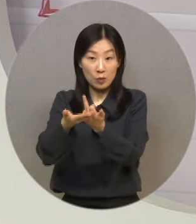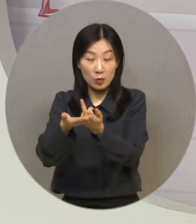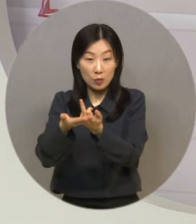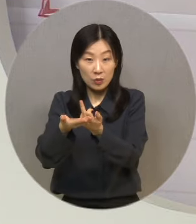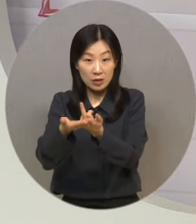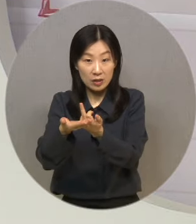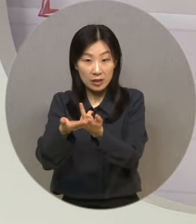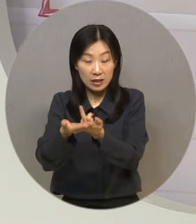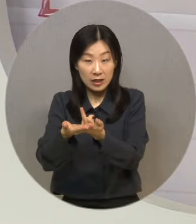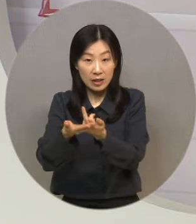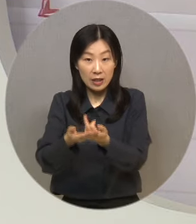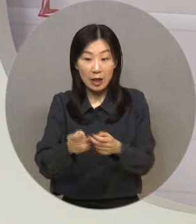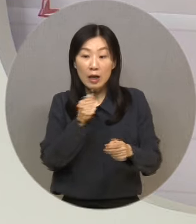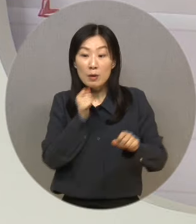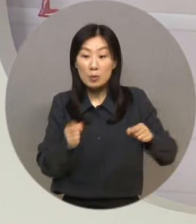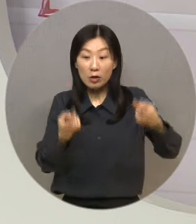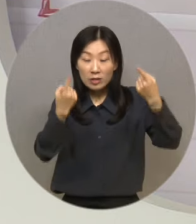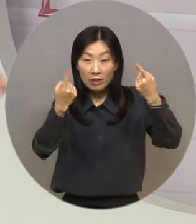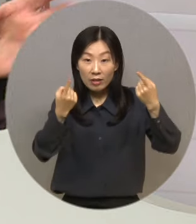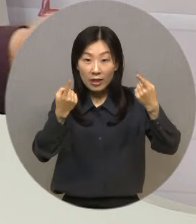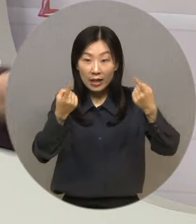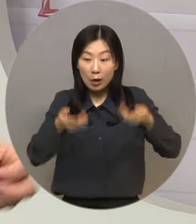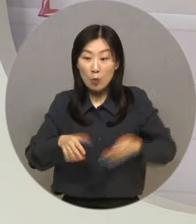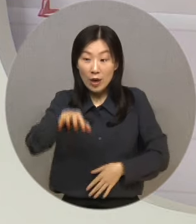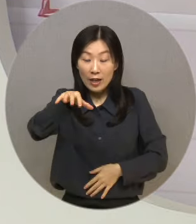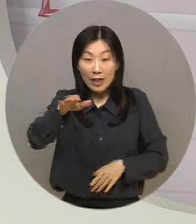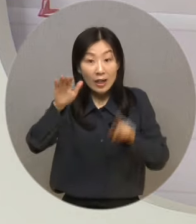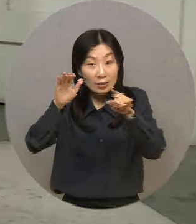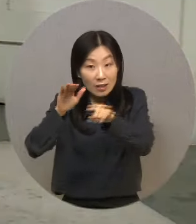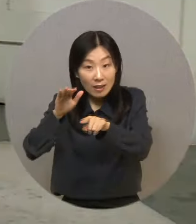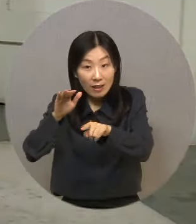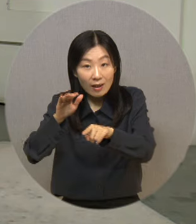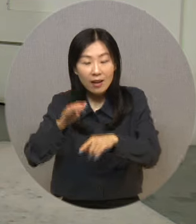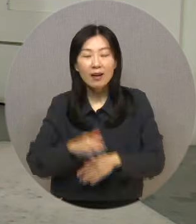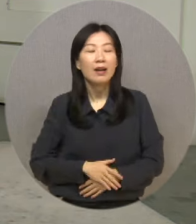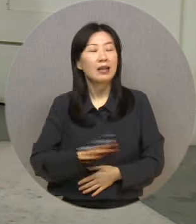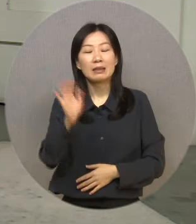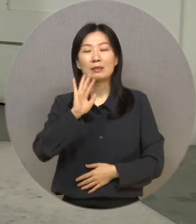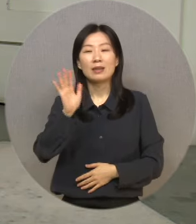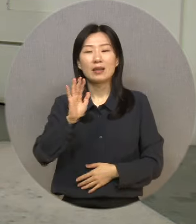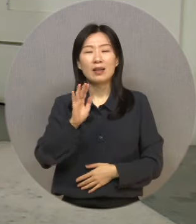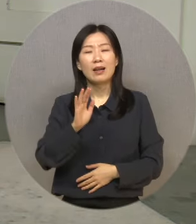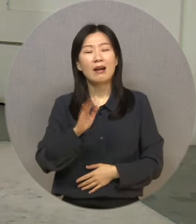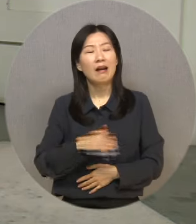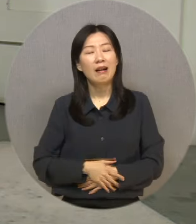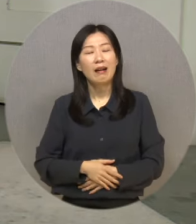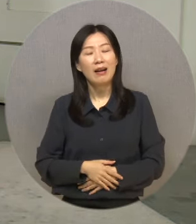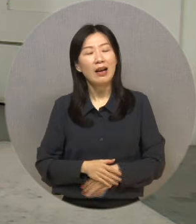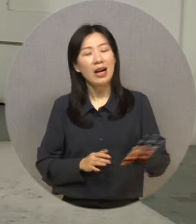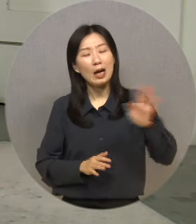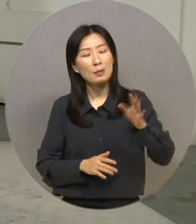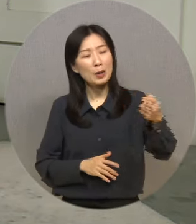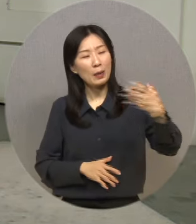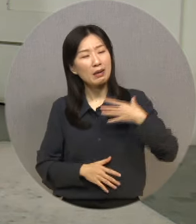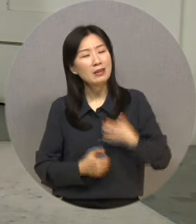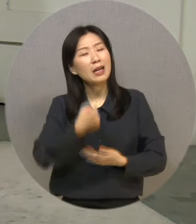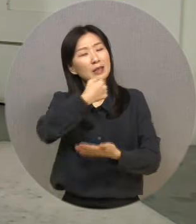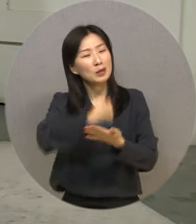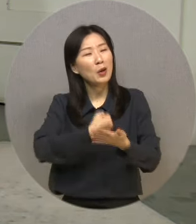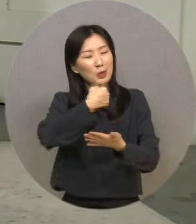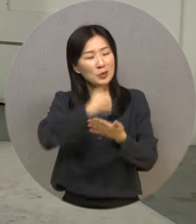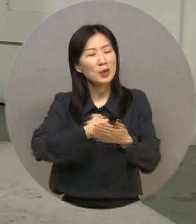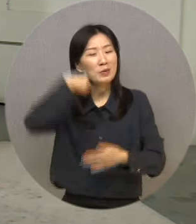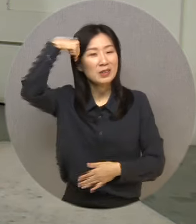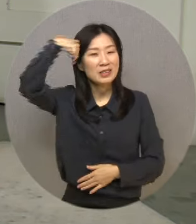안 갑니다. 아이고, 안 가시면서 너무 서운한 느낌으로 안 갑니다. 네.